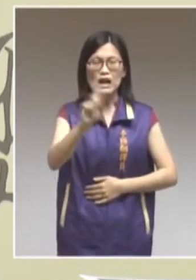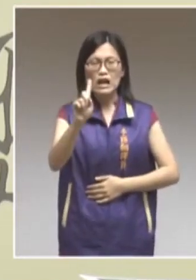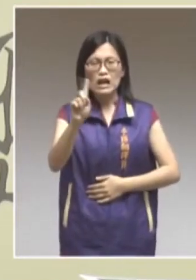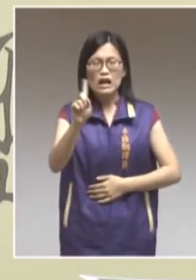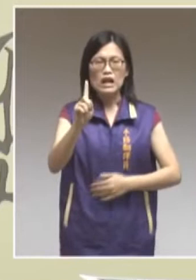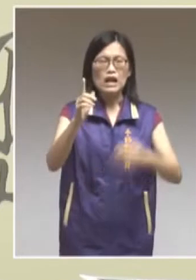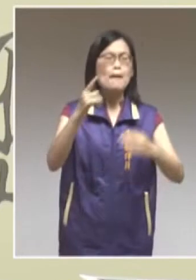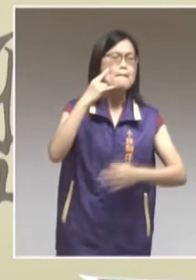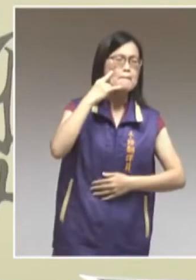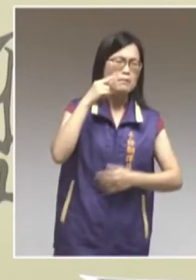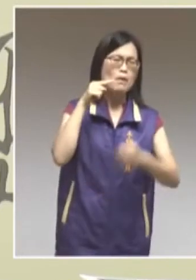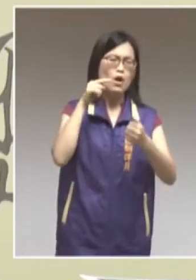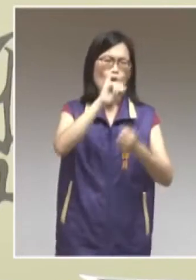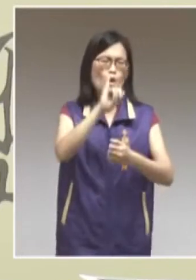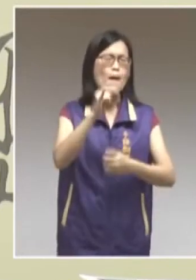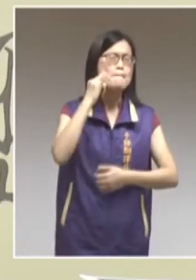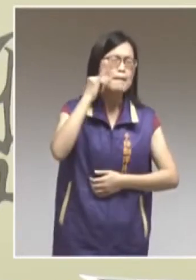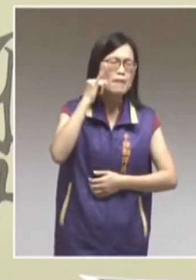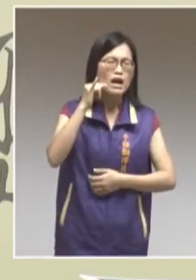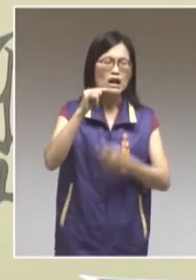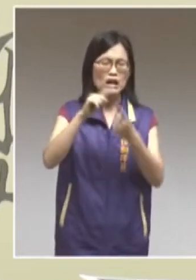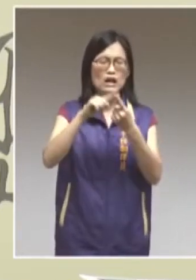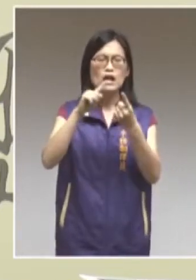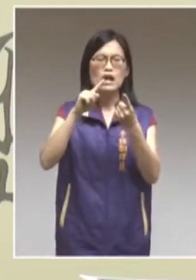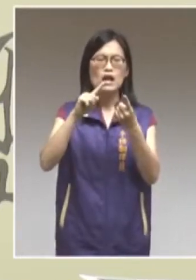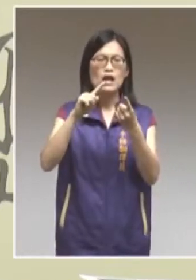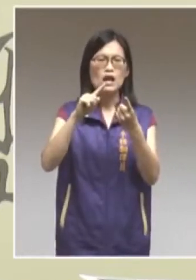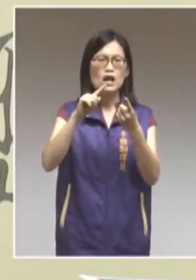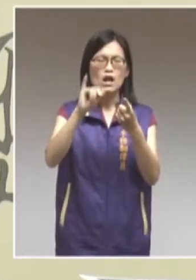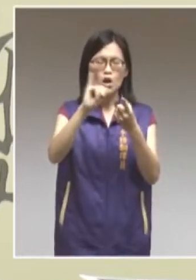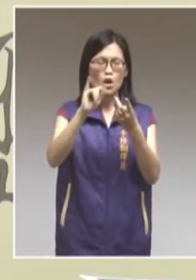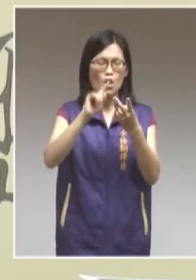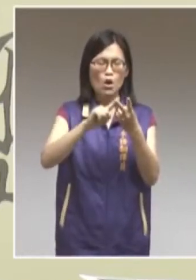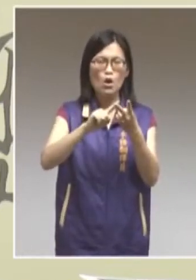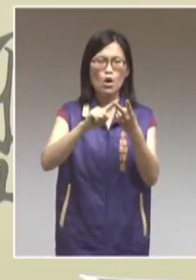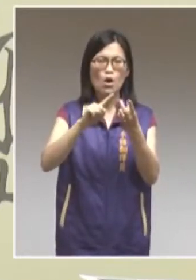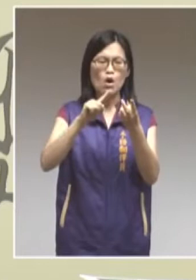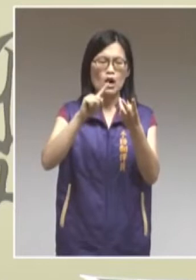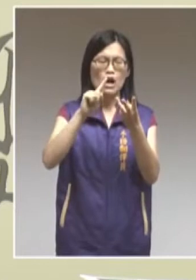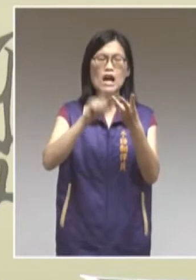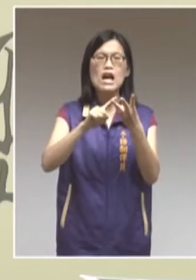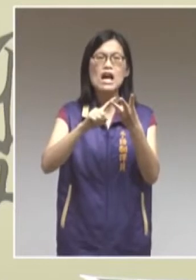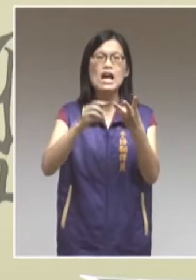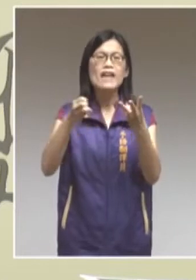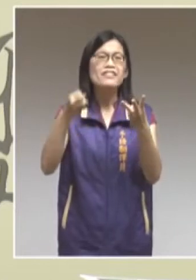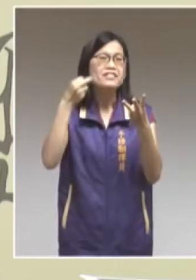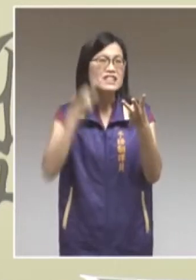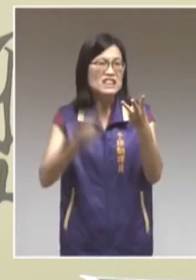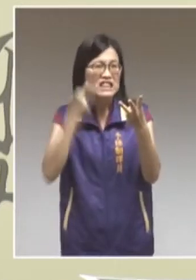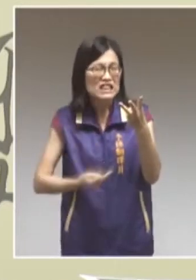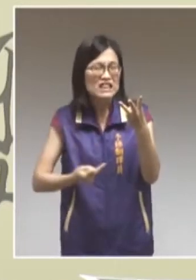包括他的母亲，包括他的这个应该是弟弟，